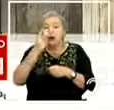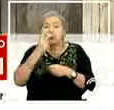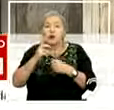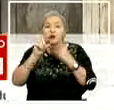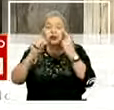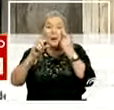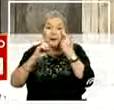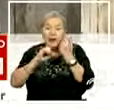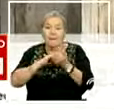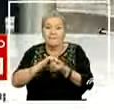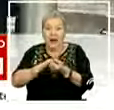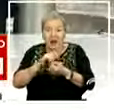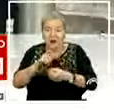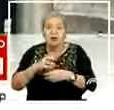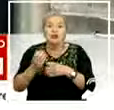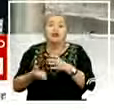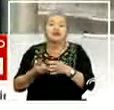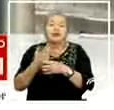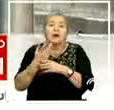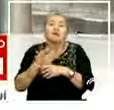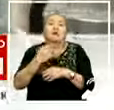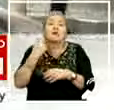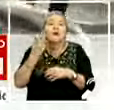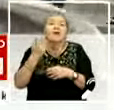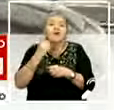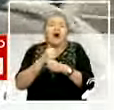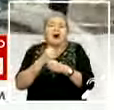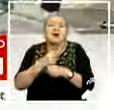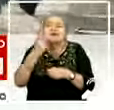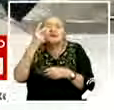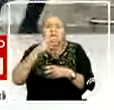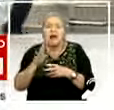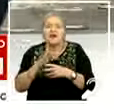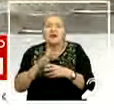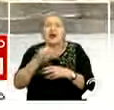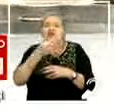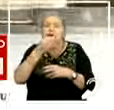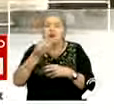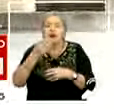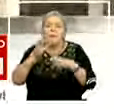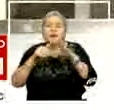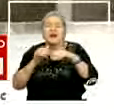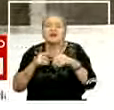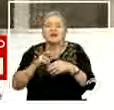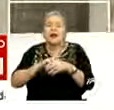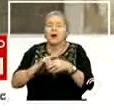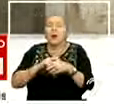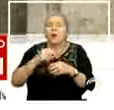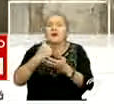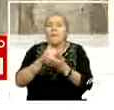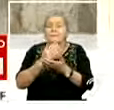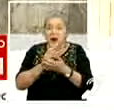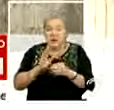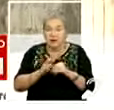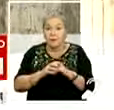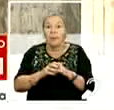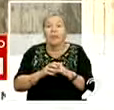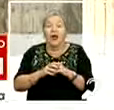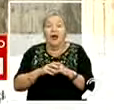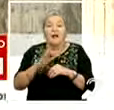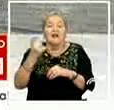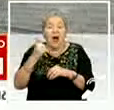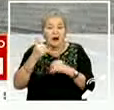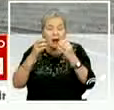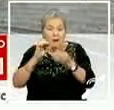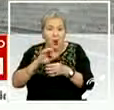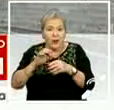și să se meargă mai departe cu procedura, cu aplicarea protocolului care prevede exact ce ministere merg și la ce partide. Însă, așa cum vedem în acest